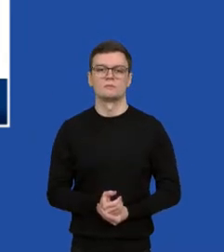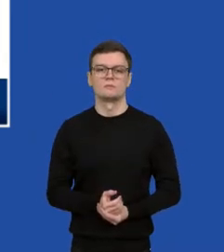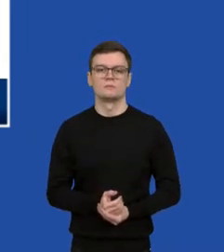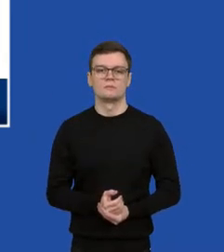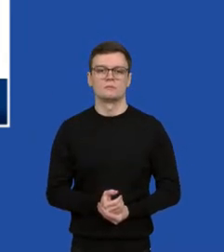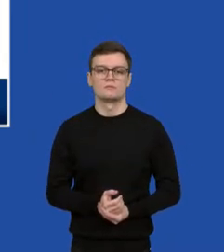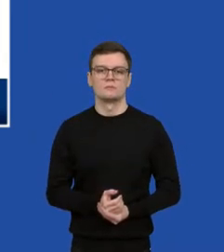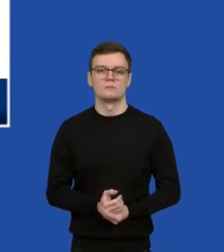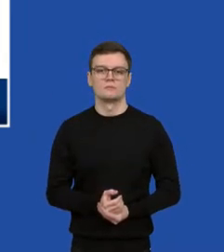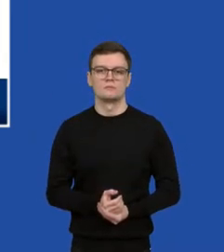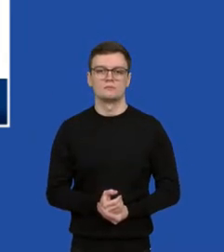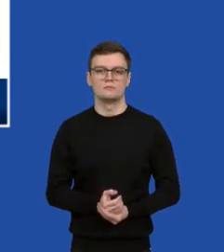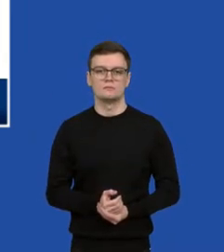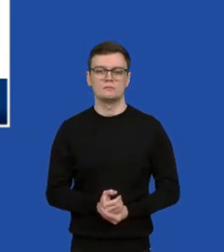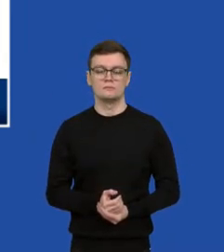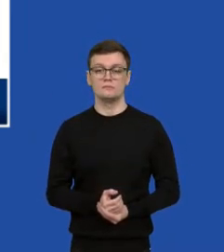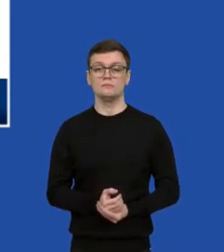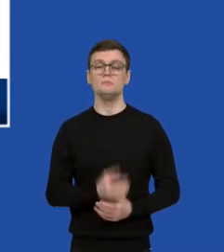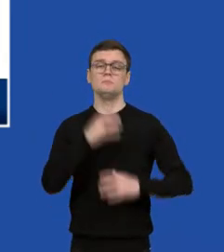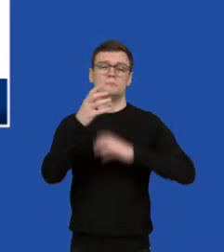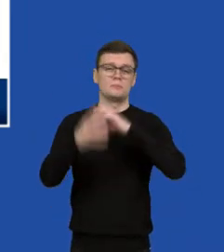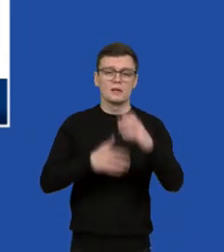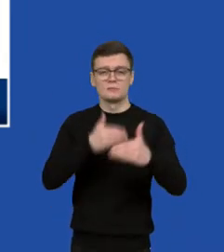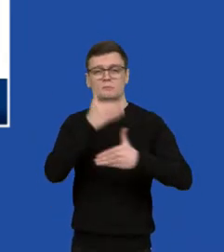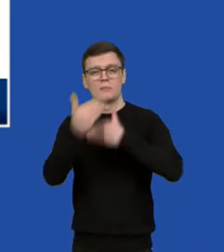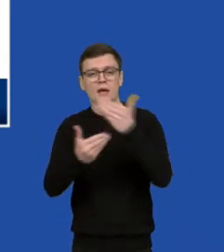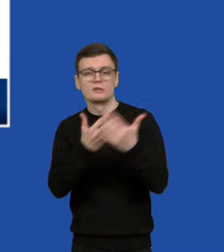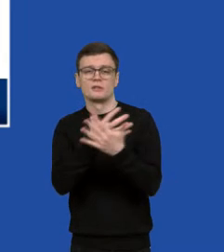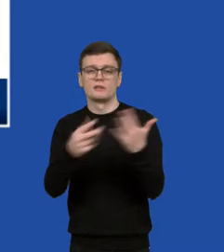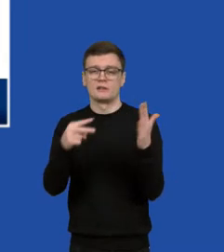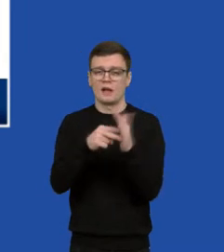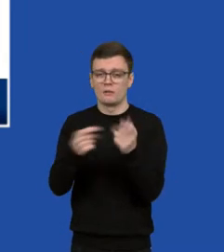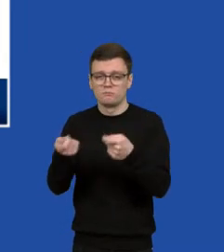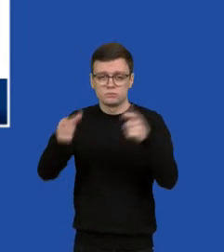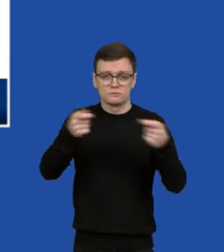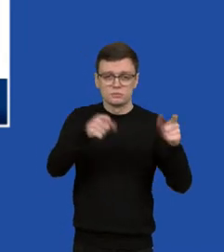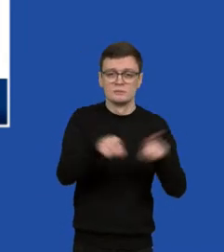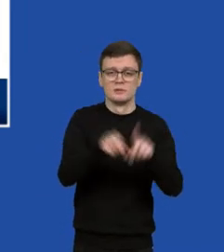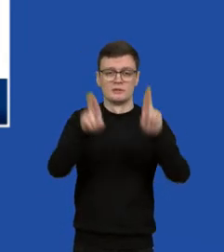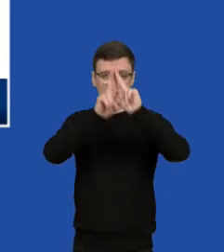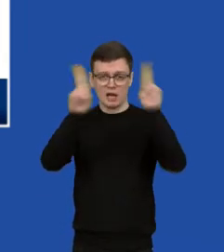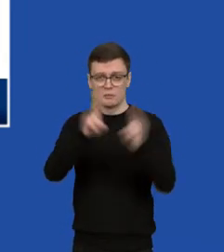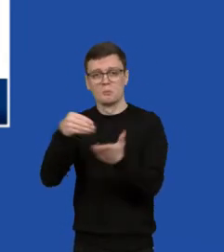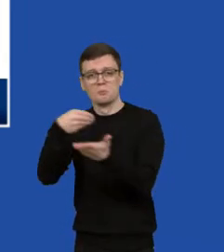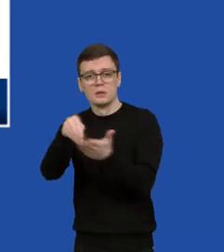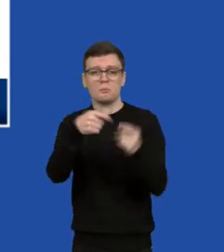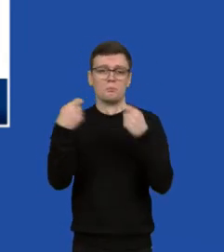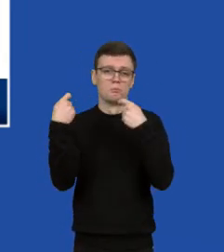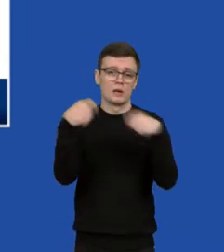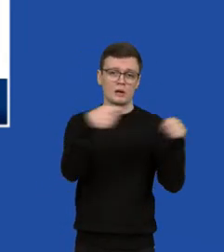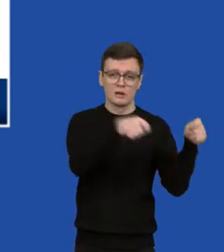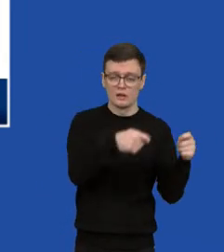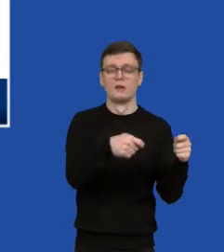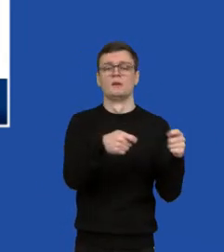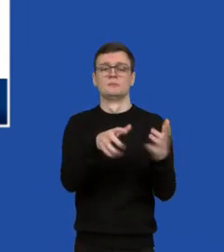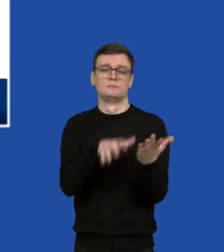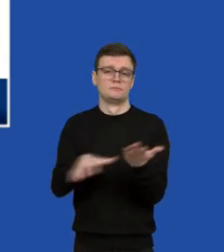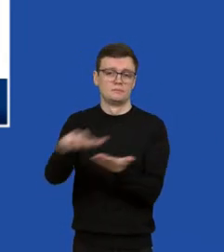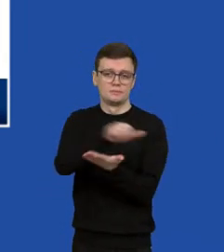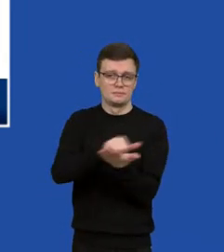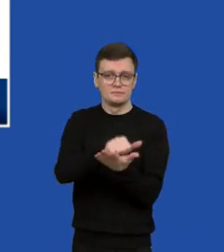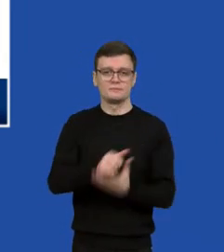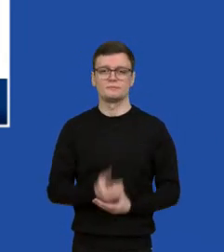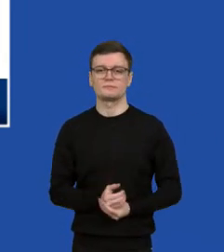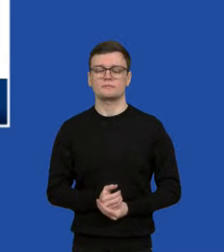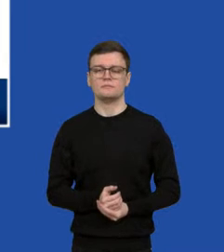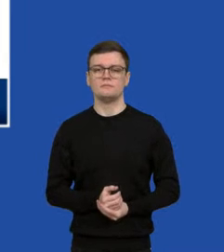aukštas pasaulinės žaliavų ir kitų prekių kainas, yra sutrikdyta tarptautinė prekyba, krintantis ekonomikos dalyvių pasitikėjimas,